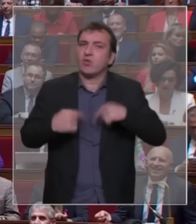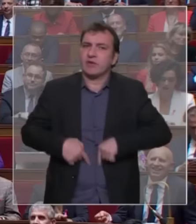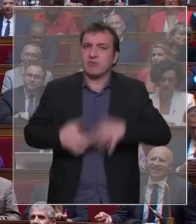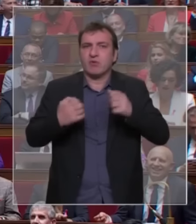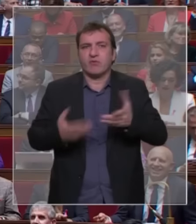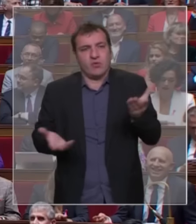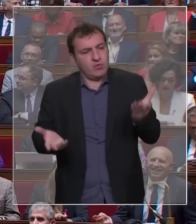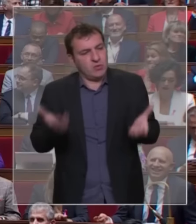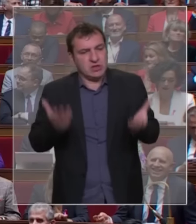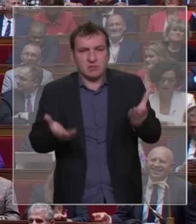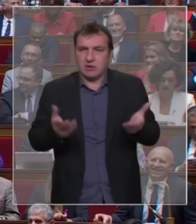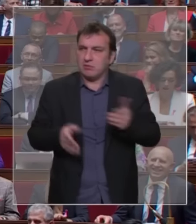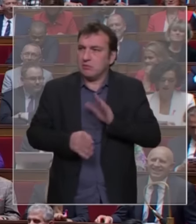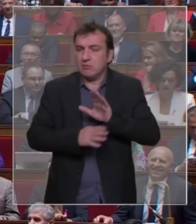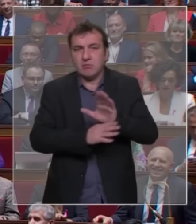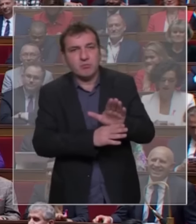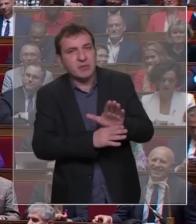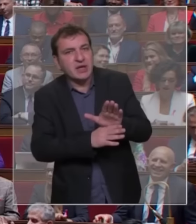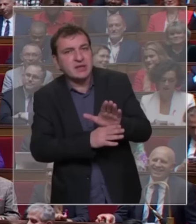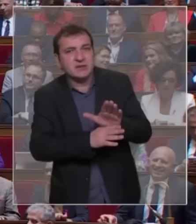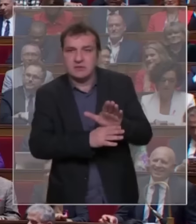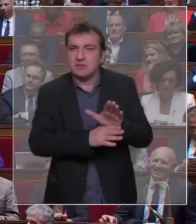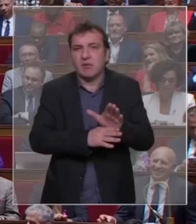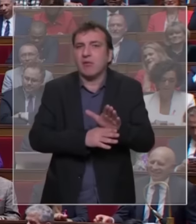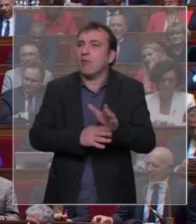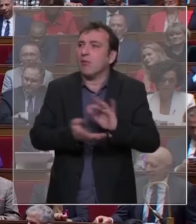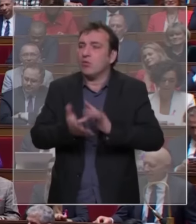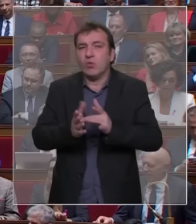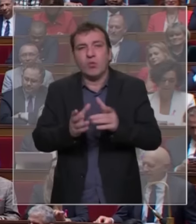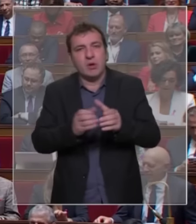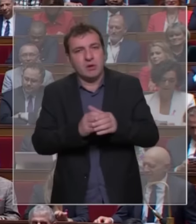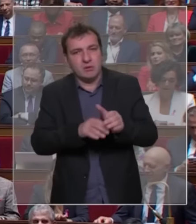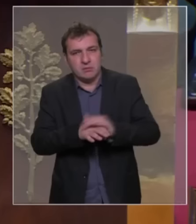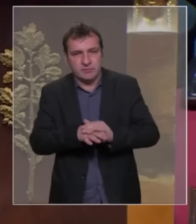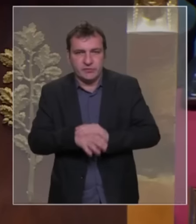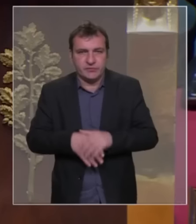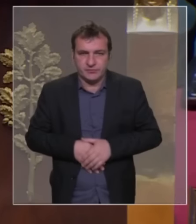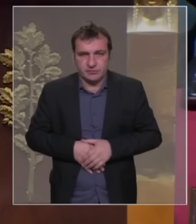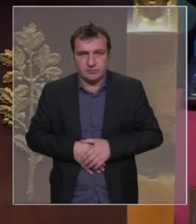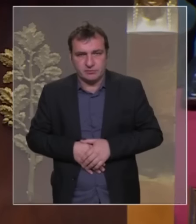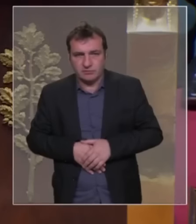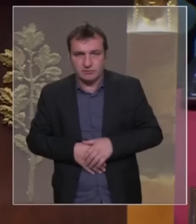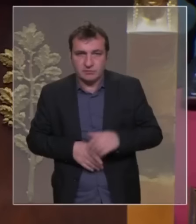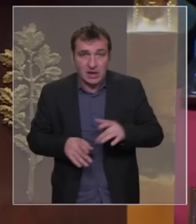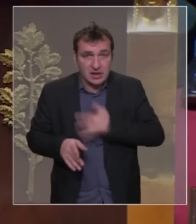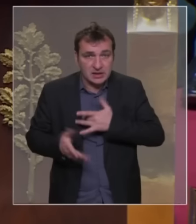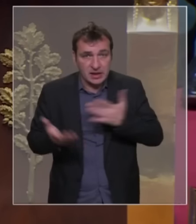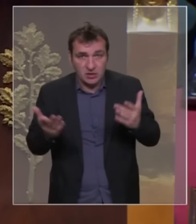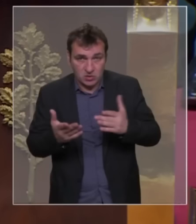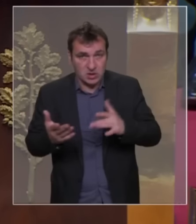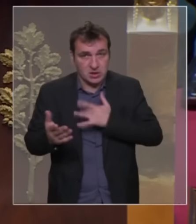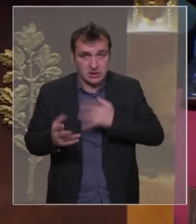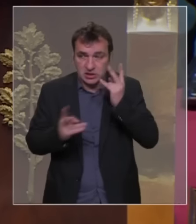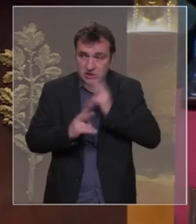représentatif, pluriel, avec comme seule boussole l'intérêt général de notre pays. Et vous me